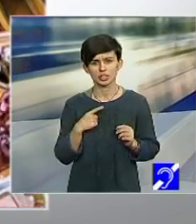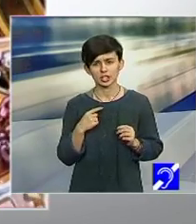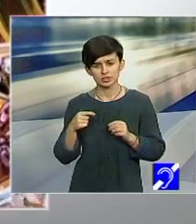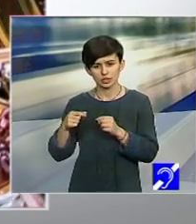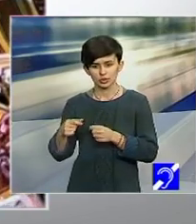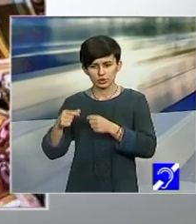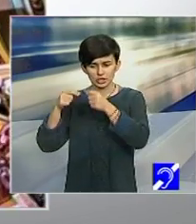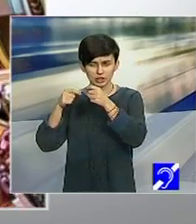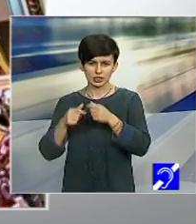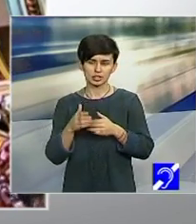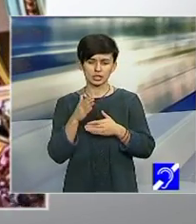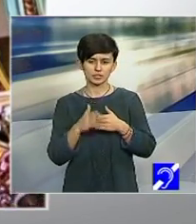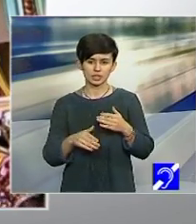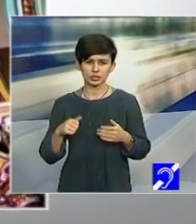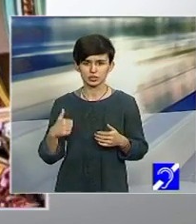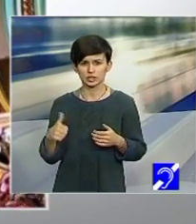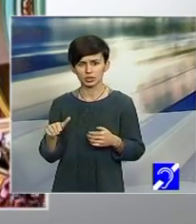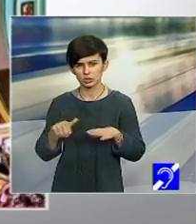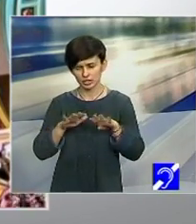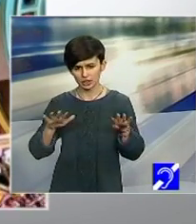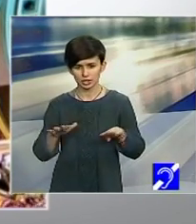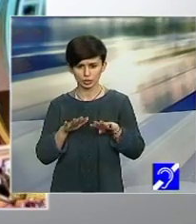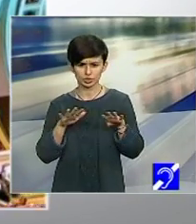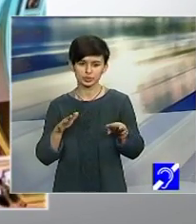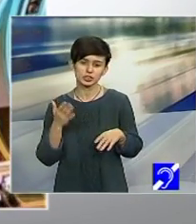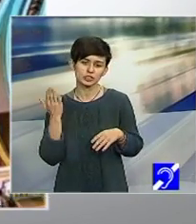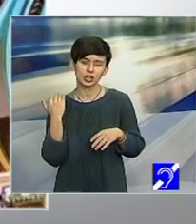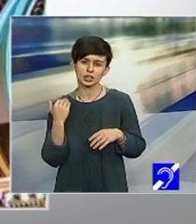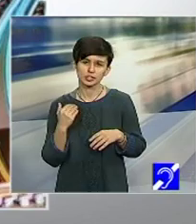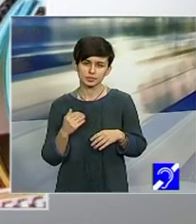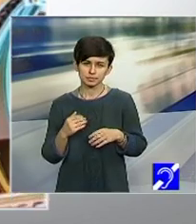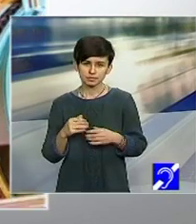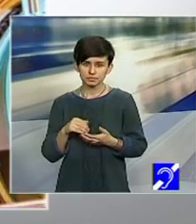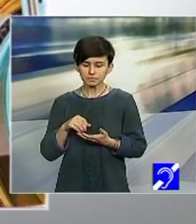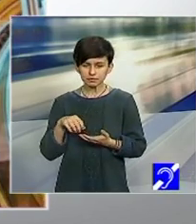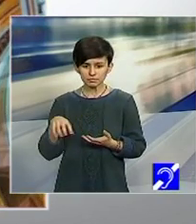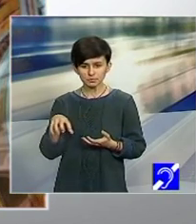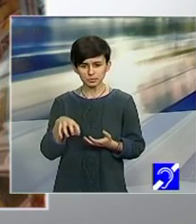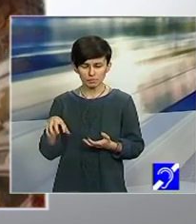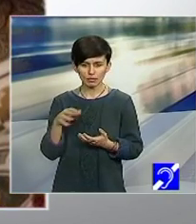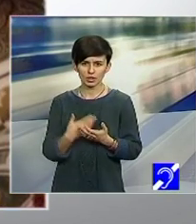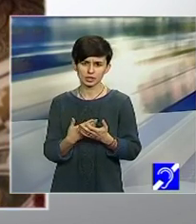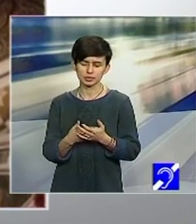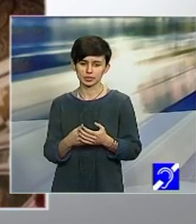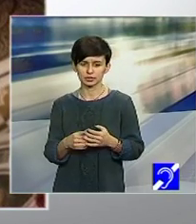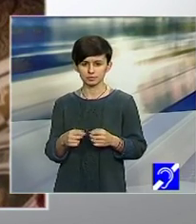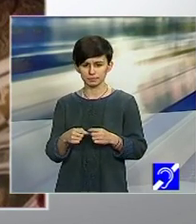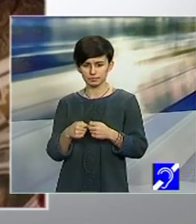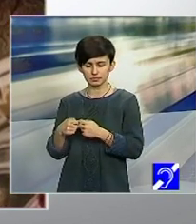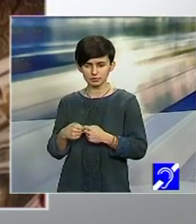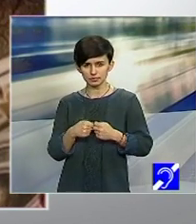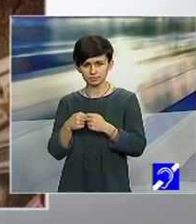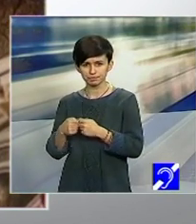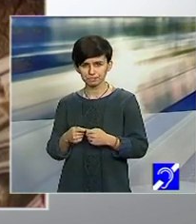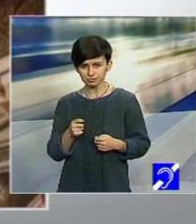de sfârșitul secolului al XIX-lea, a fost un sediu bancar sau un sediu pentru societăți de asigurare